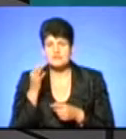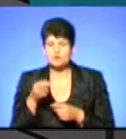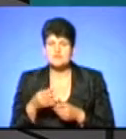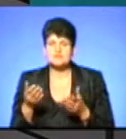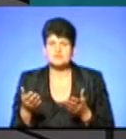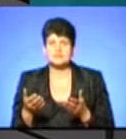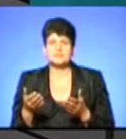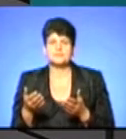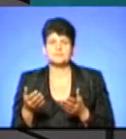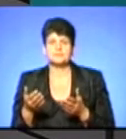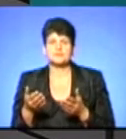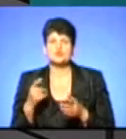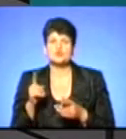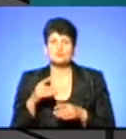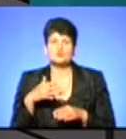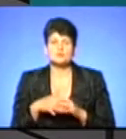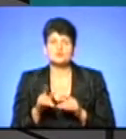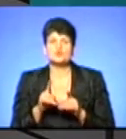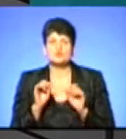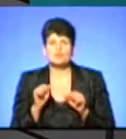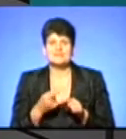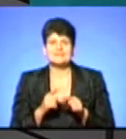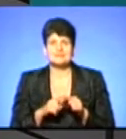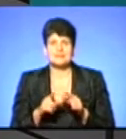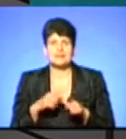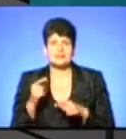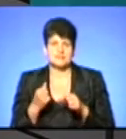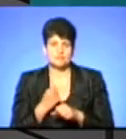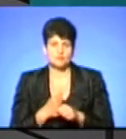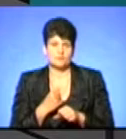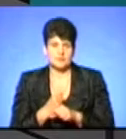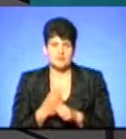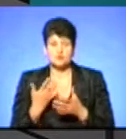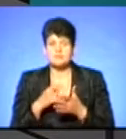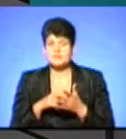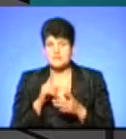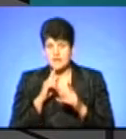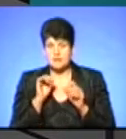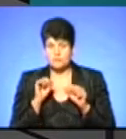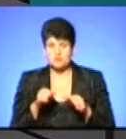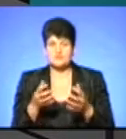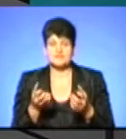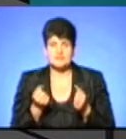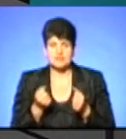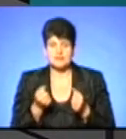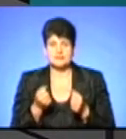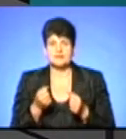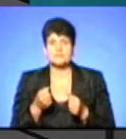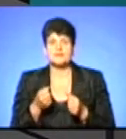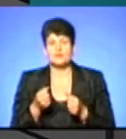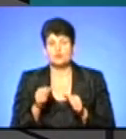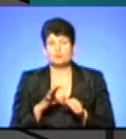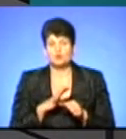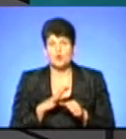щоб зрозуміти, що можна з цим листям робити. І якщо міська рада може взяти на озброєння, то, в принципі, напевно,